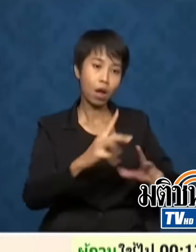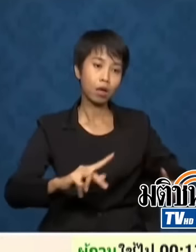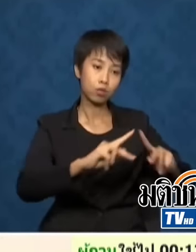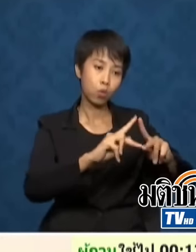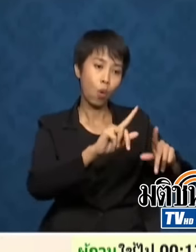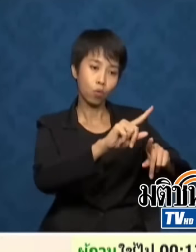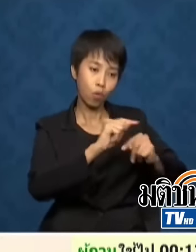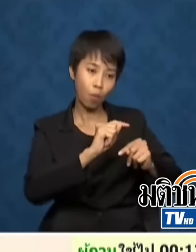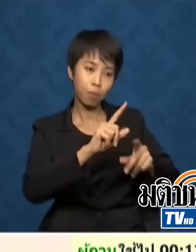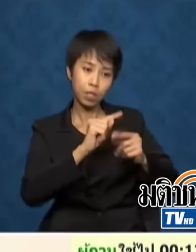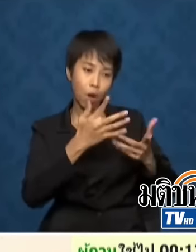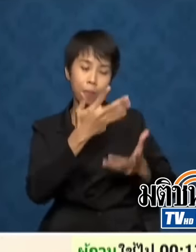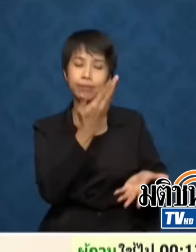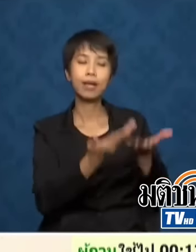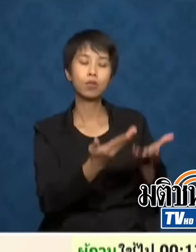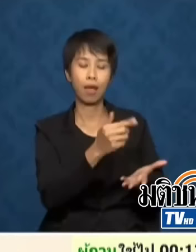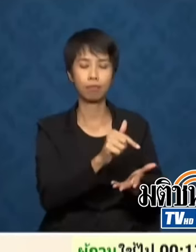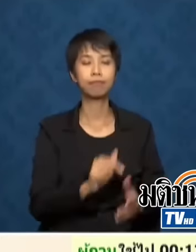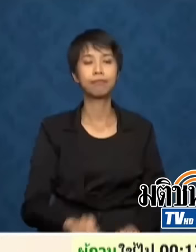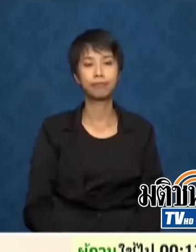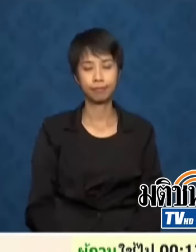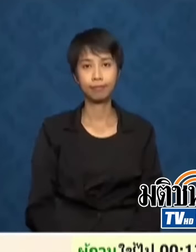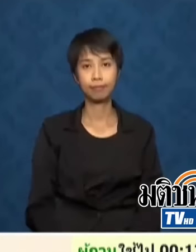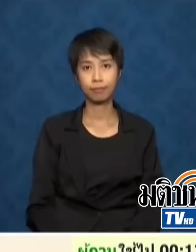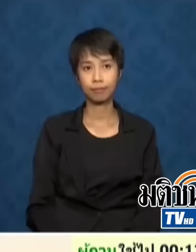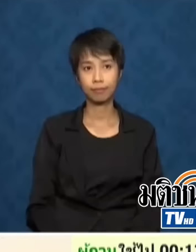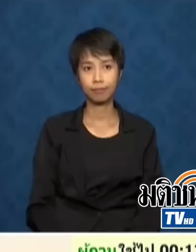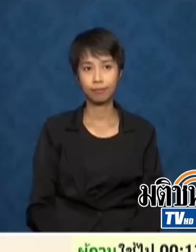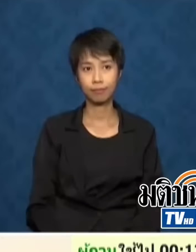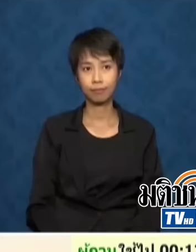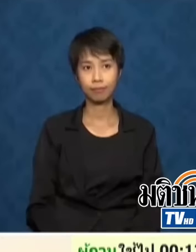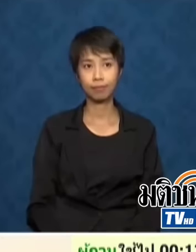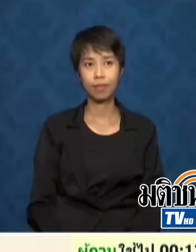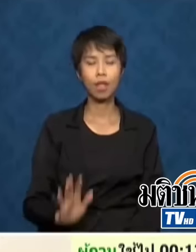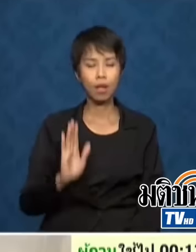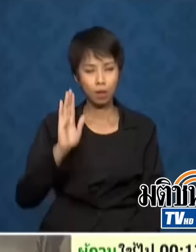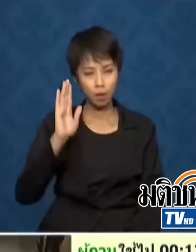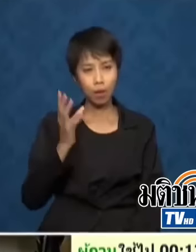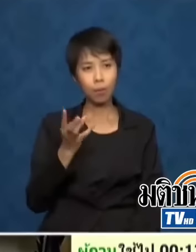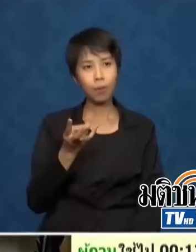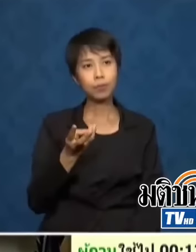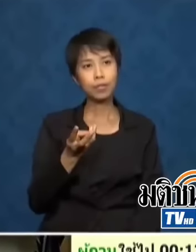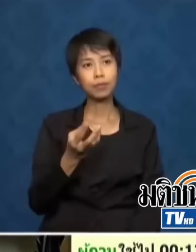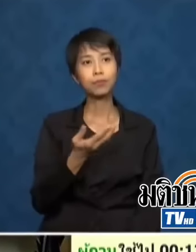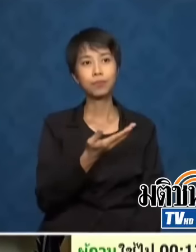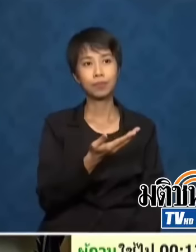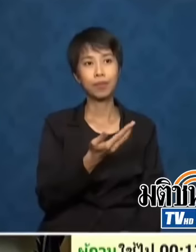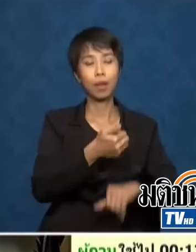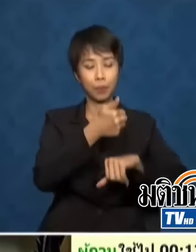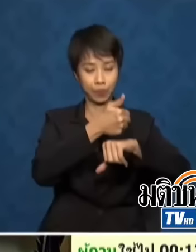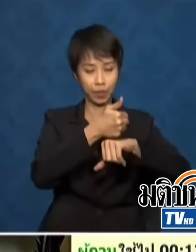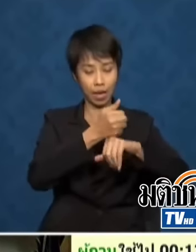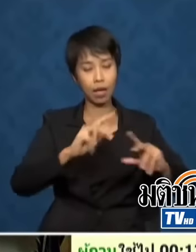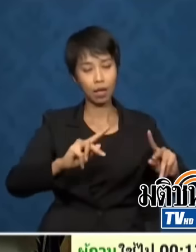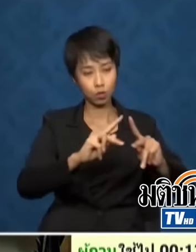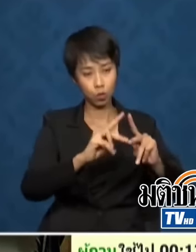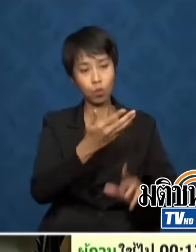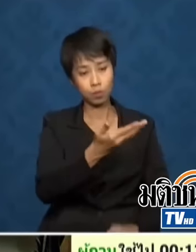มก็จบกระทู้นี้ครับ ท่านประธานที่เสียหายขอประเด็นพาดพิงนิดเดียวนะครับคือเมื่อกี้ท่านรัฐมนตรีได้พูดหลายครั้งนะ